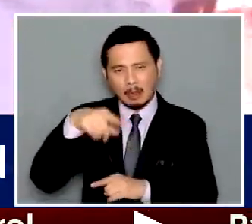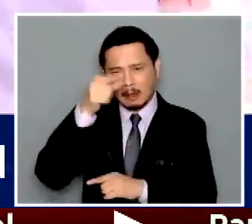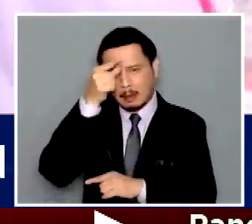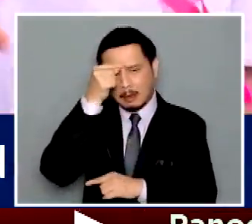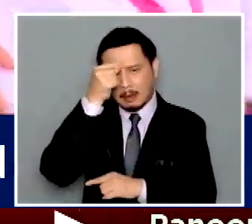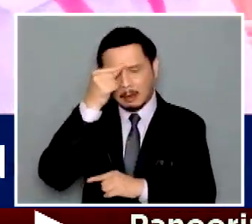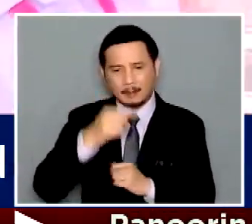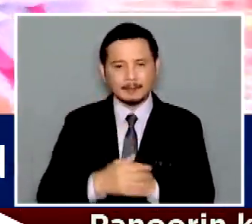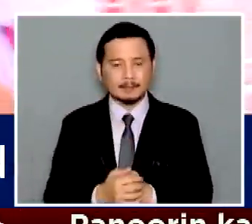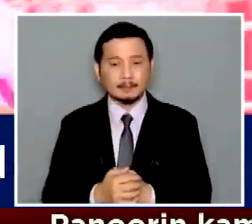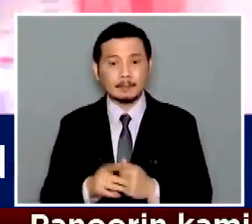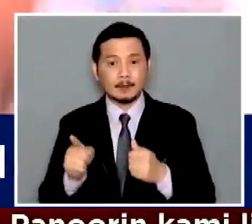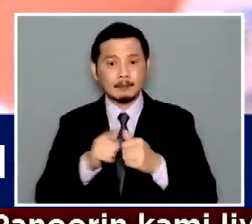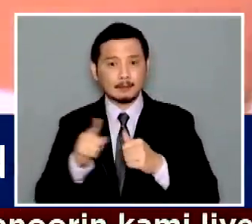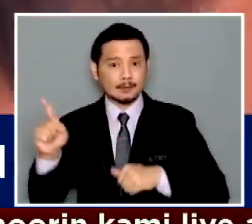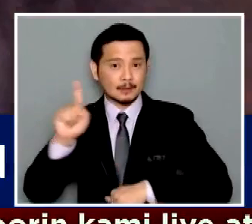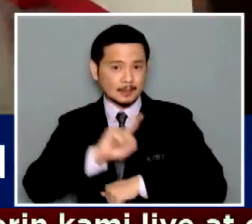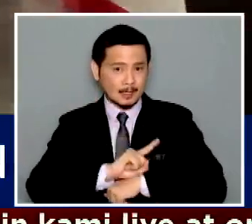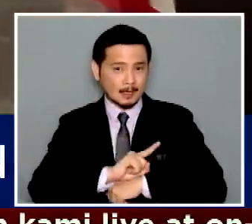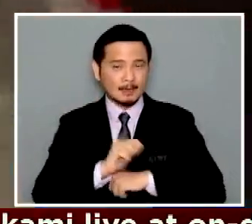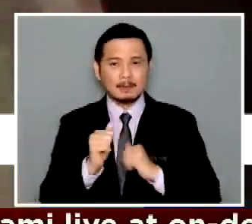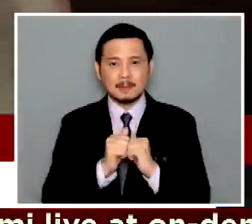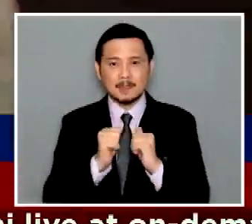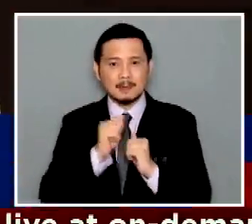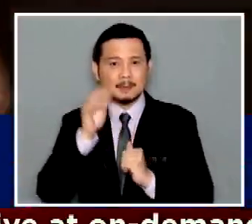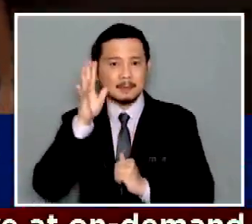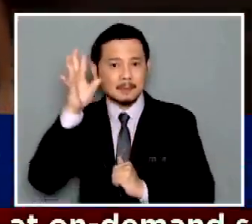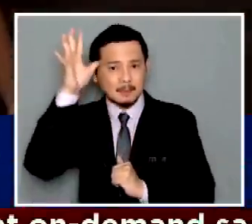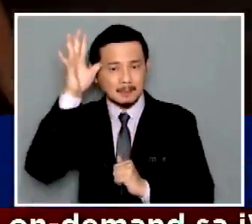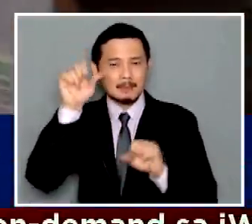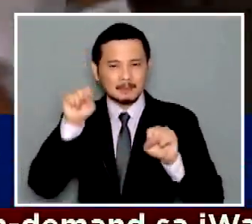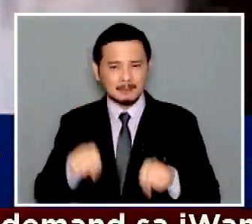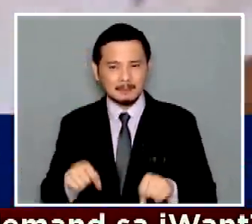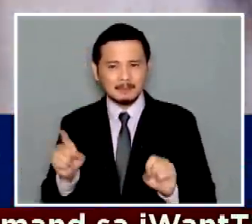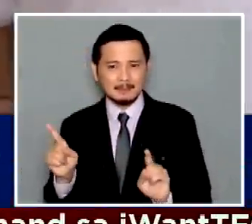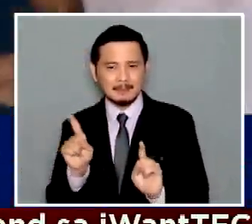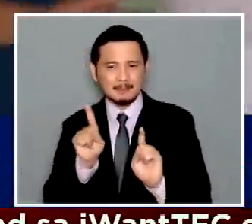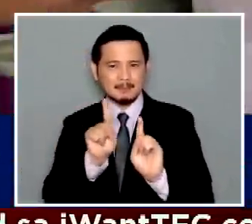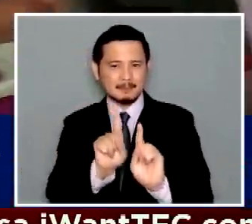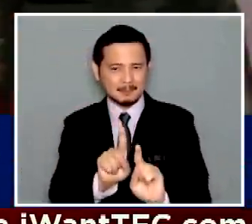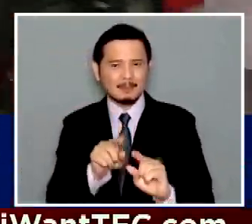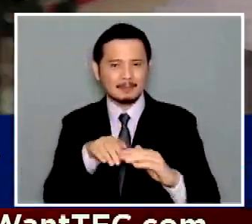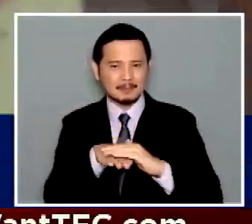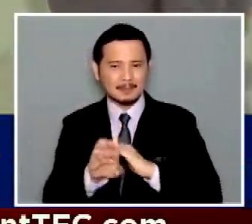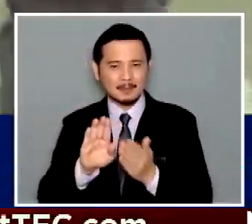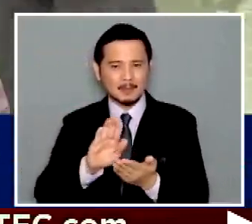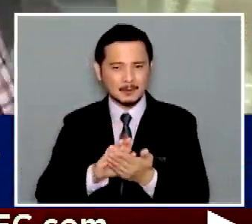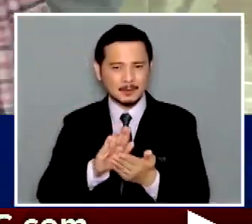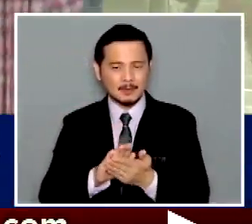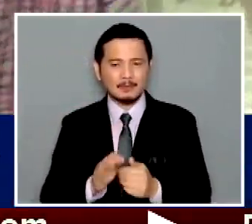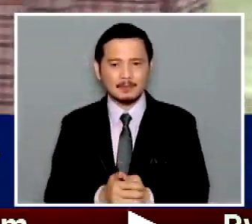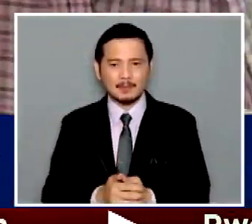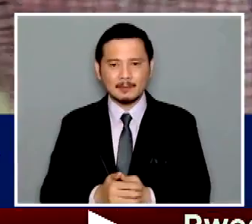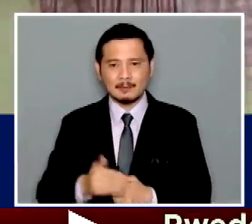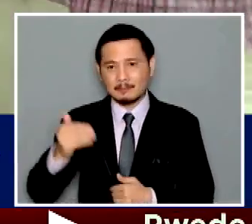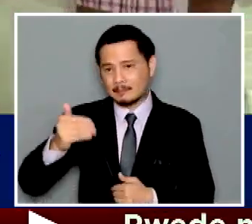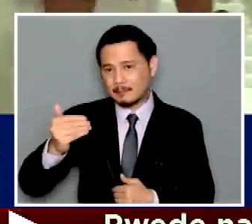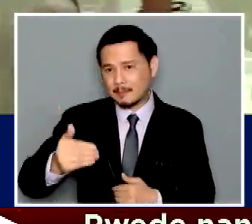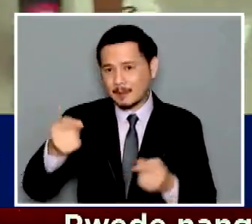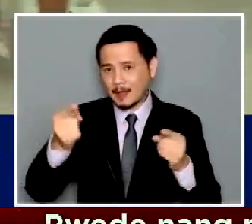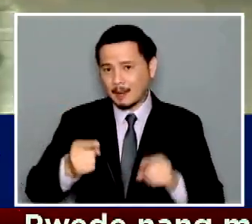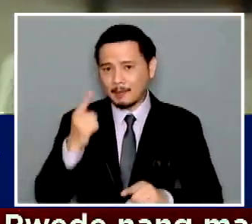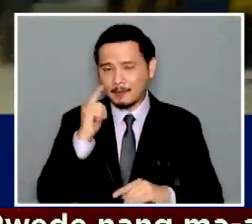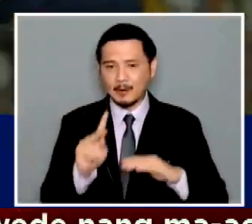first day, pwede pang samahan ng mga magulang o guardian ang mga estudyante pagpasok. Madalas itong mangyari sa kinder